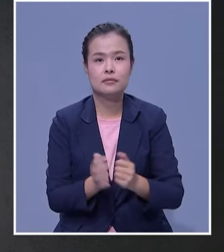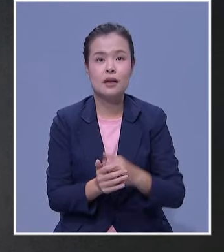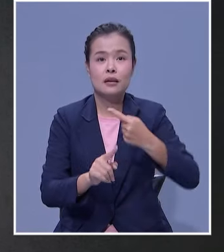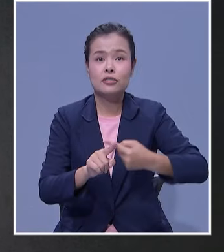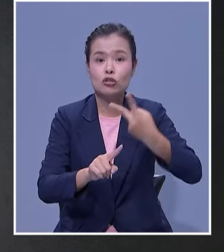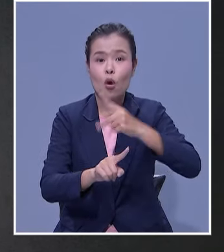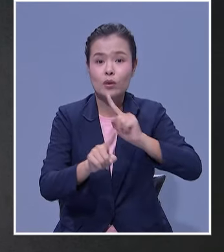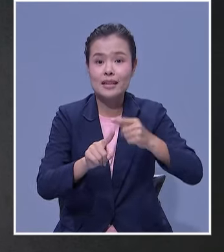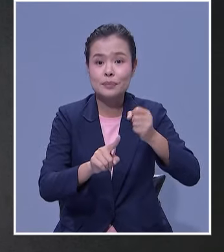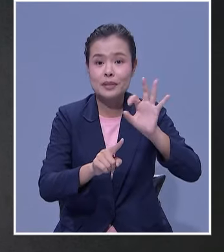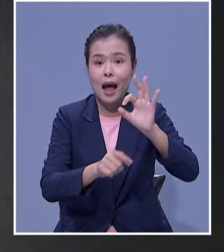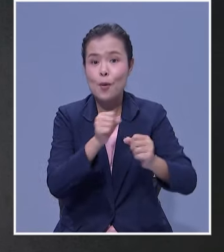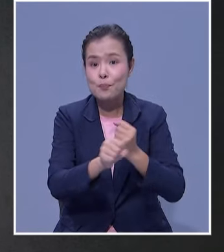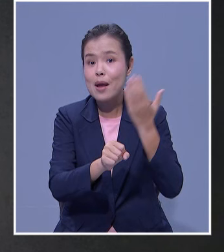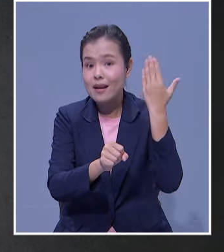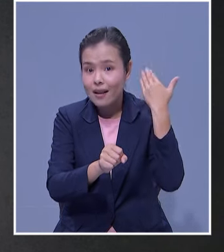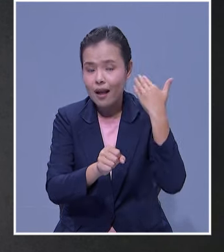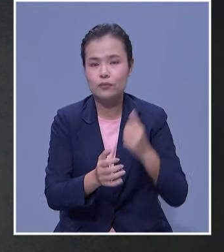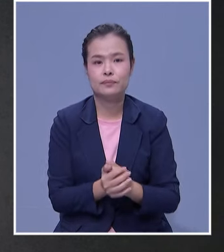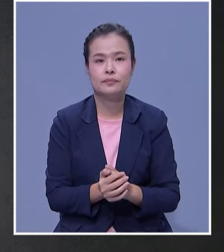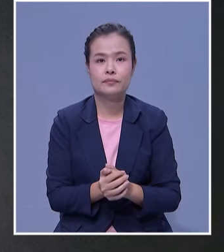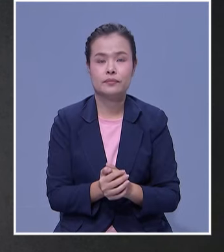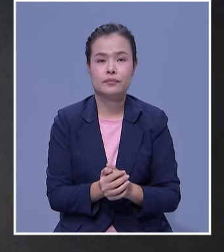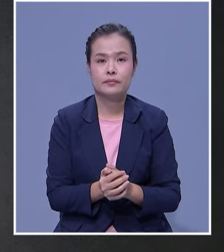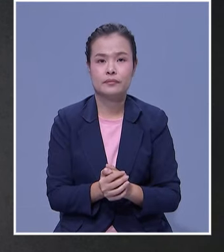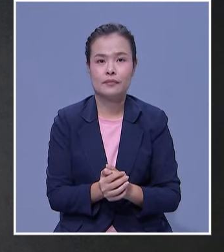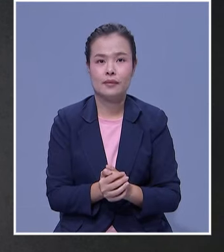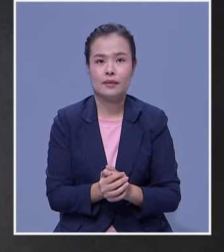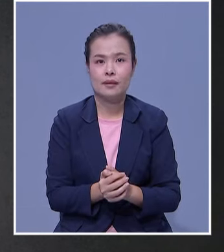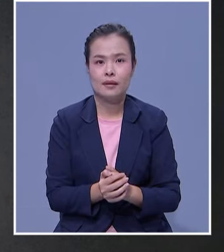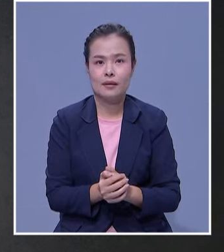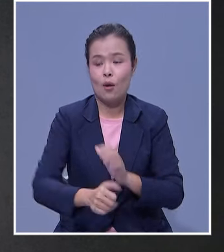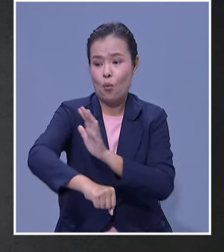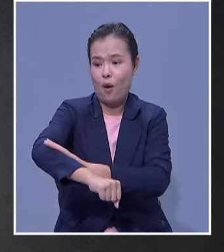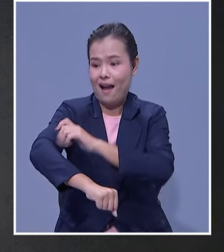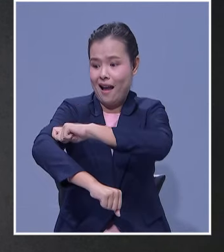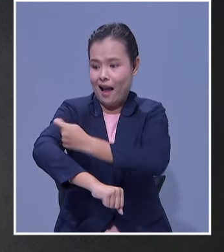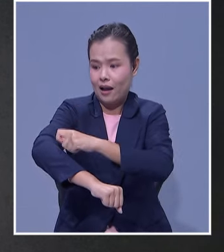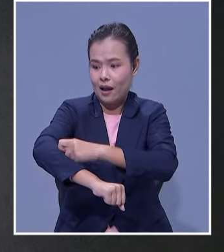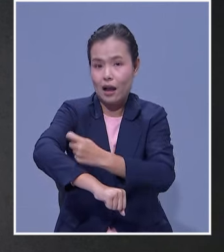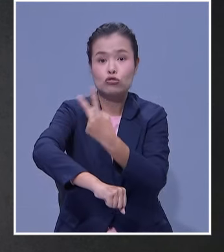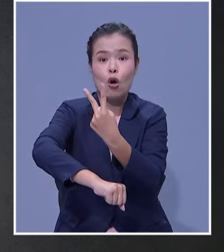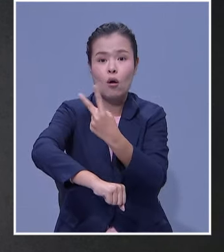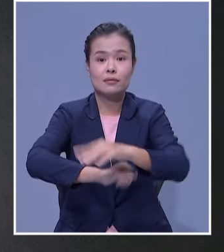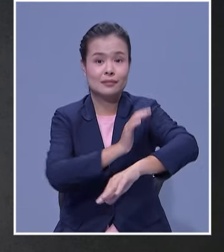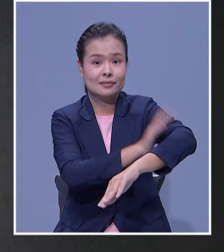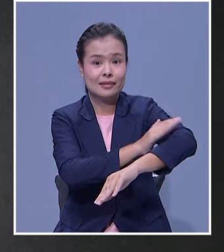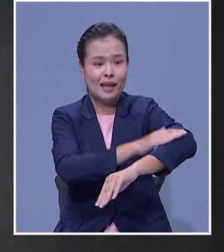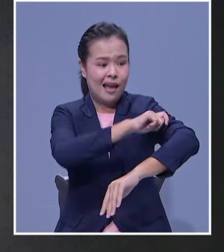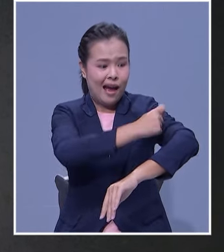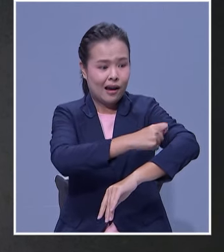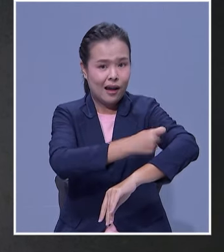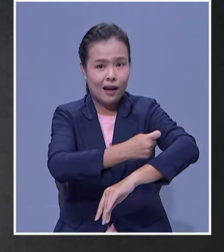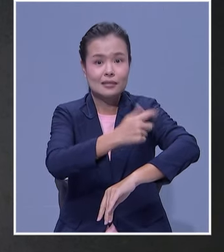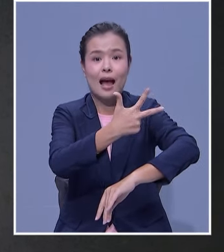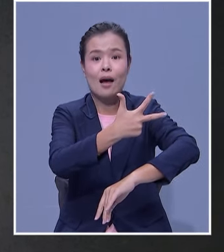19กุมภาพันธ์ปีที่แล้วโดยอาการของน้องคือแขนขวากระดูกหัก2ท่อนแขนซ้ายหัก3ท่